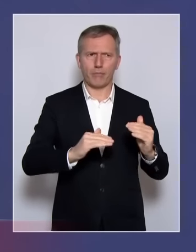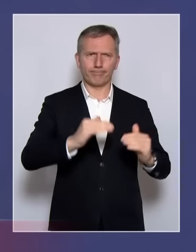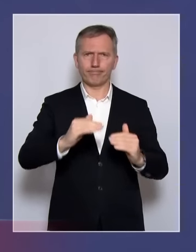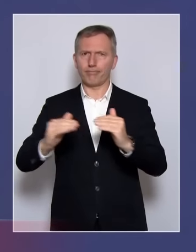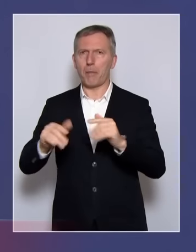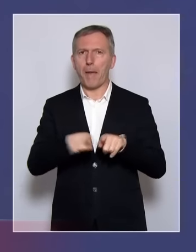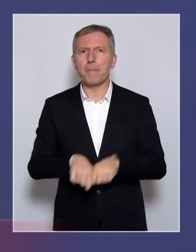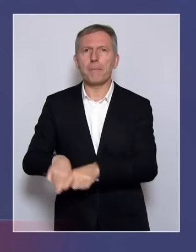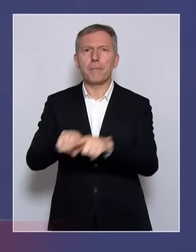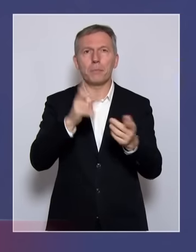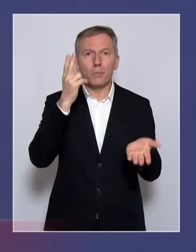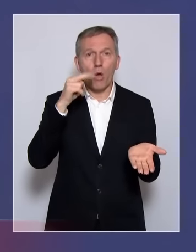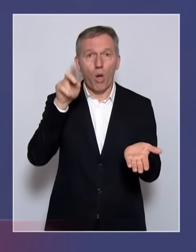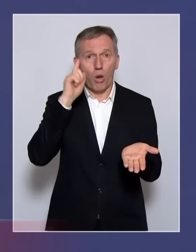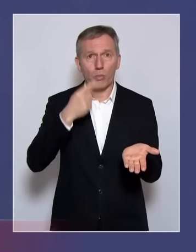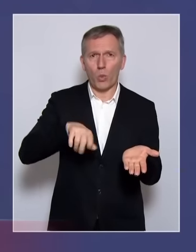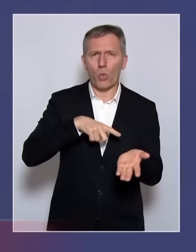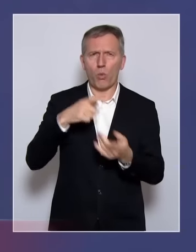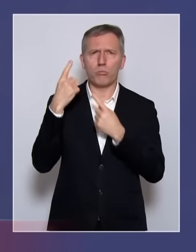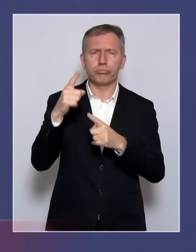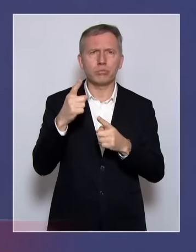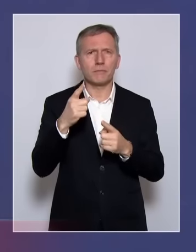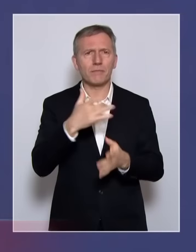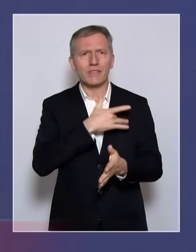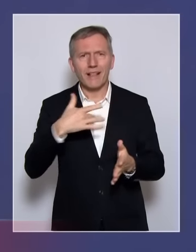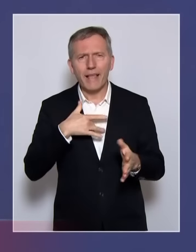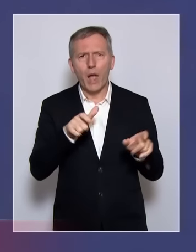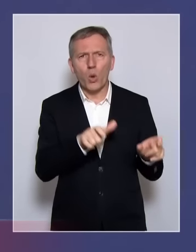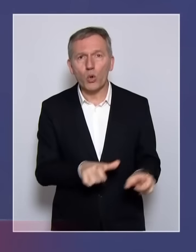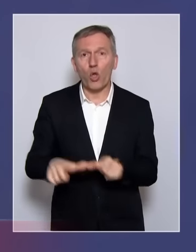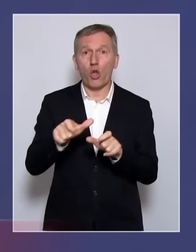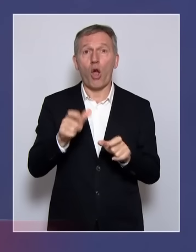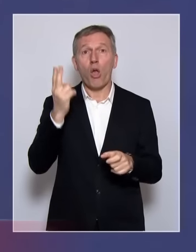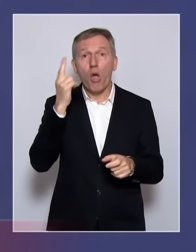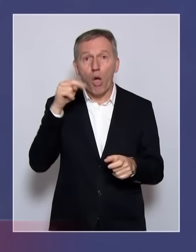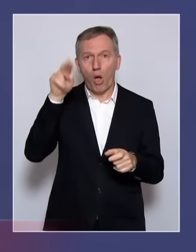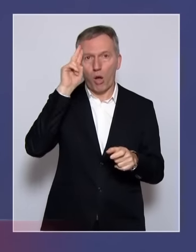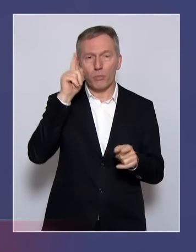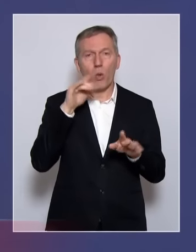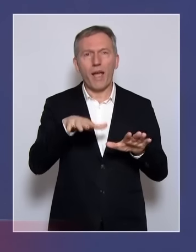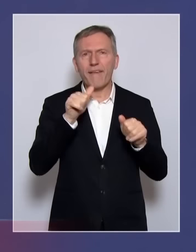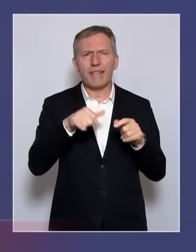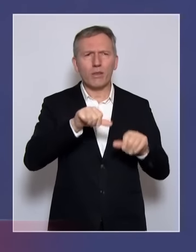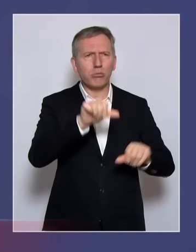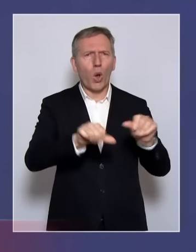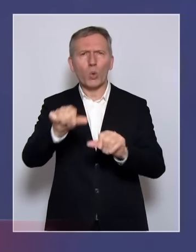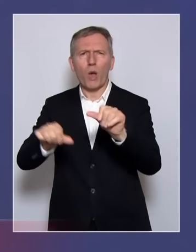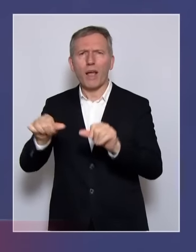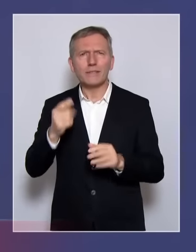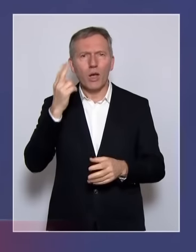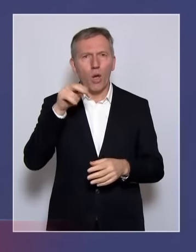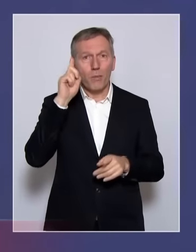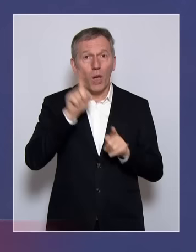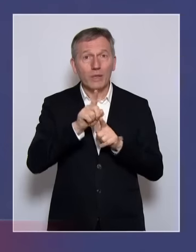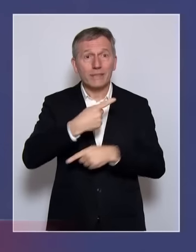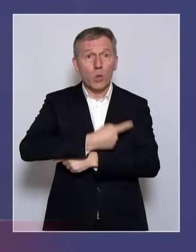européen. C'est ce que nous réclamons à travers des autorités sanitaires et de contrôle européennes qui évitent les pratiques déloyales entre Européens et une vraie force douanière